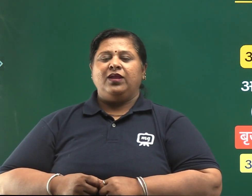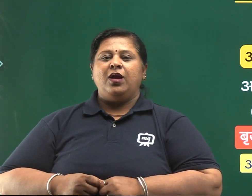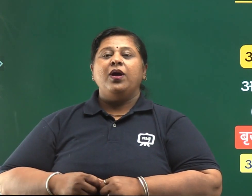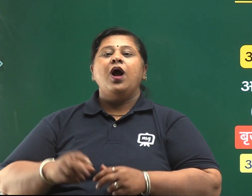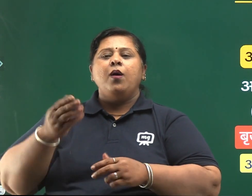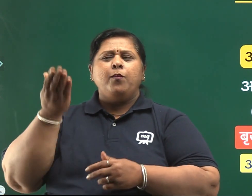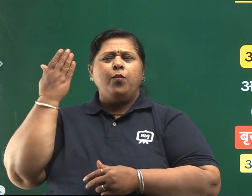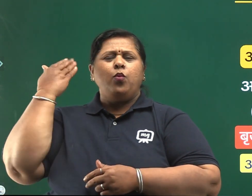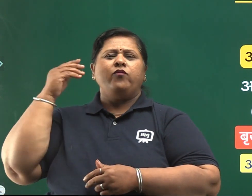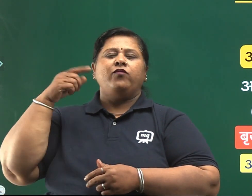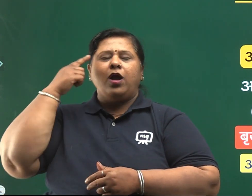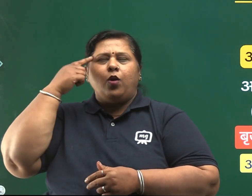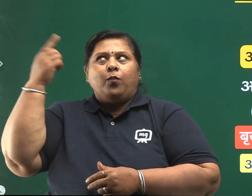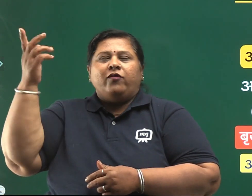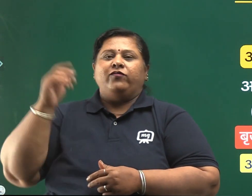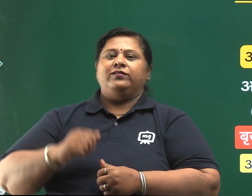अपूर्व अनुभव